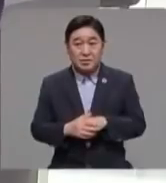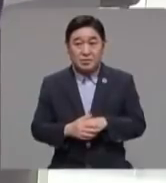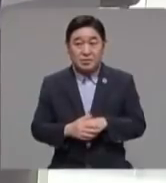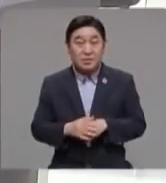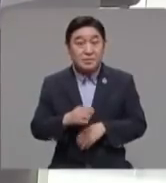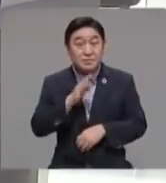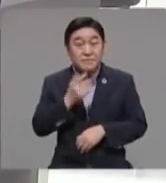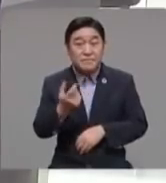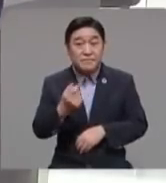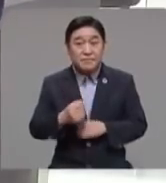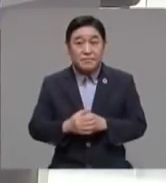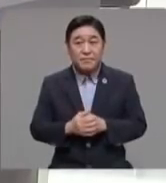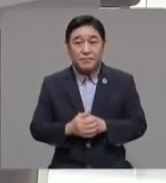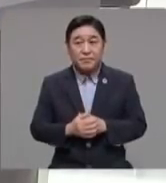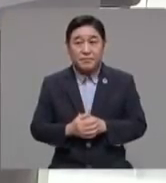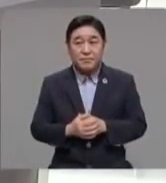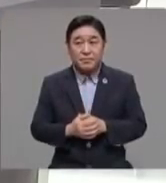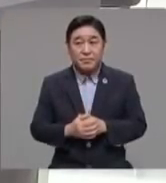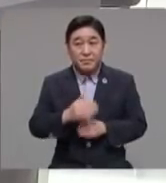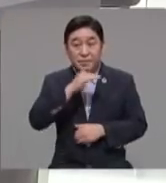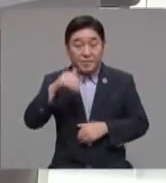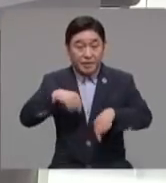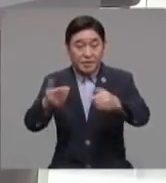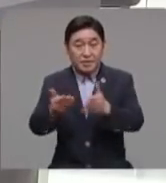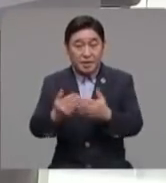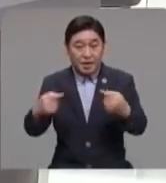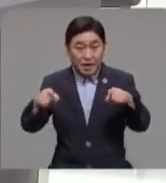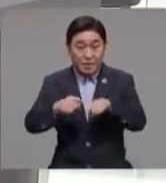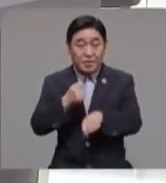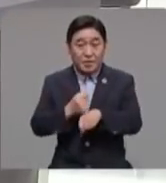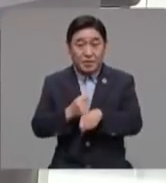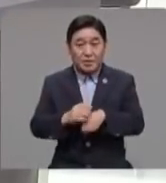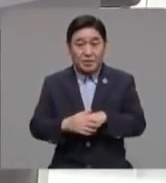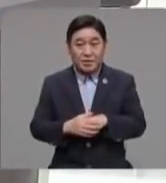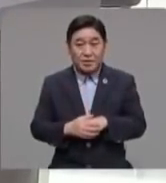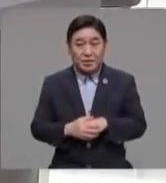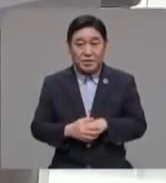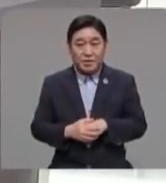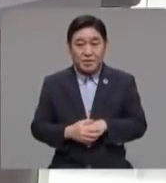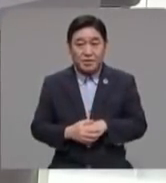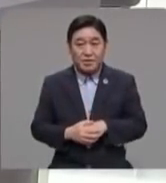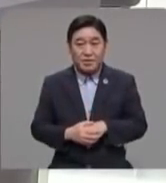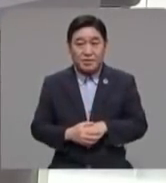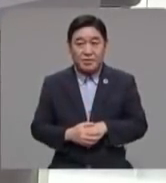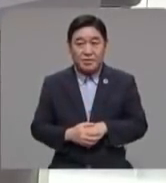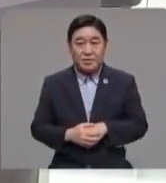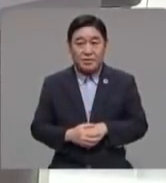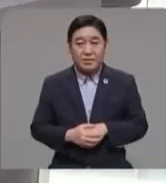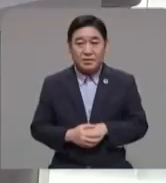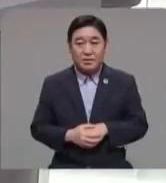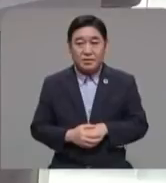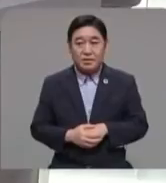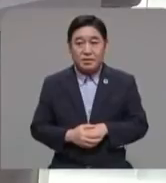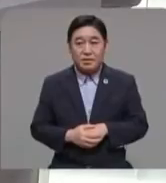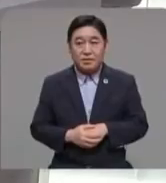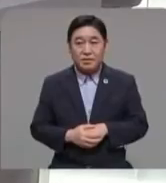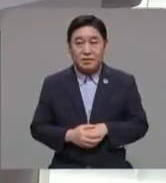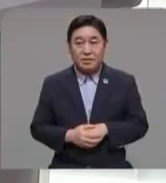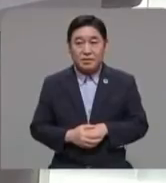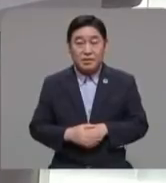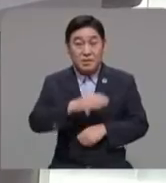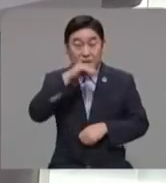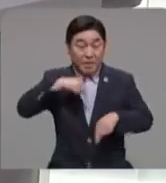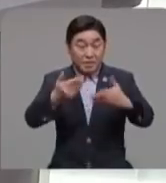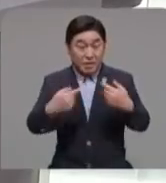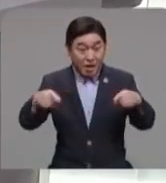그 팩트니까요. 우리 바른정당 같이 했고. 말씀하십시오. 바른정당. 제 답변 시간이 없으니까. 그러니까 말씀하지 마십시오. 그 시간도 없으신 분이.